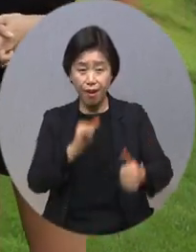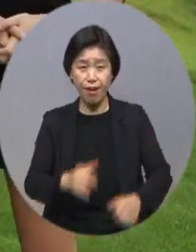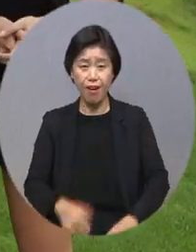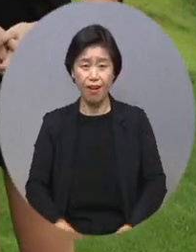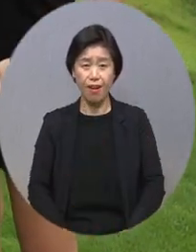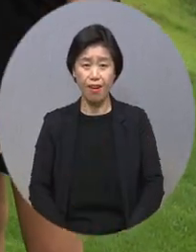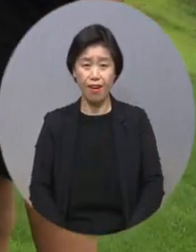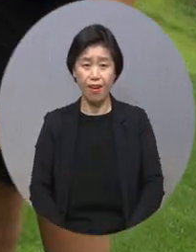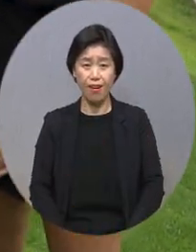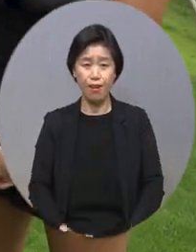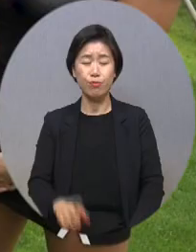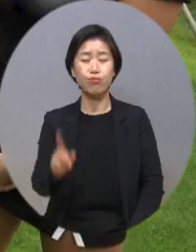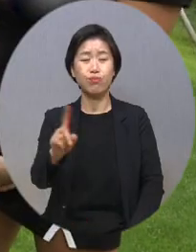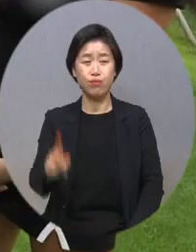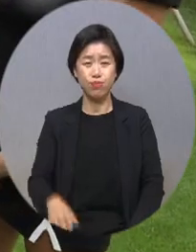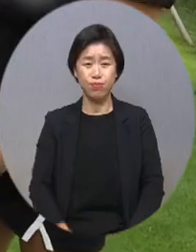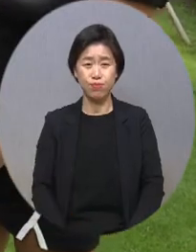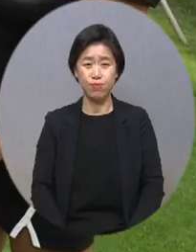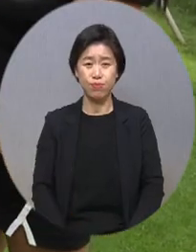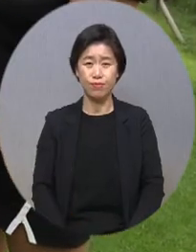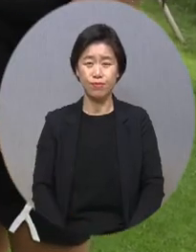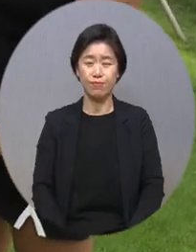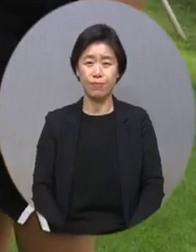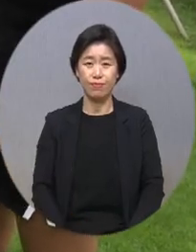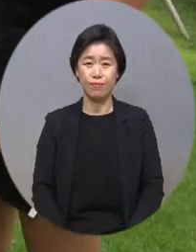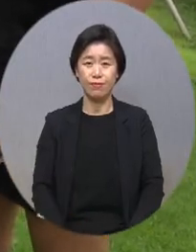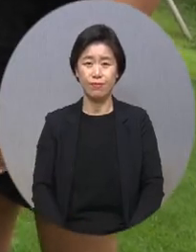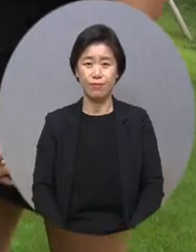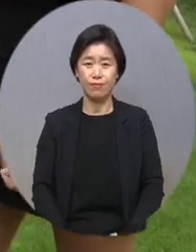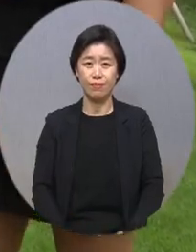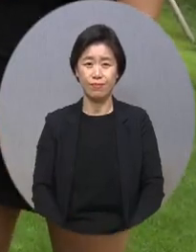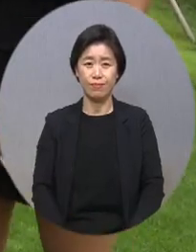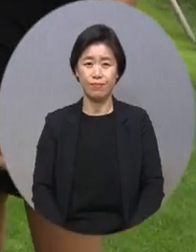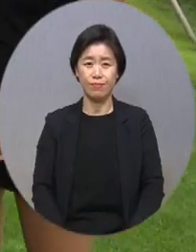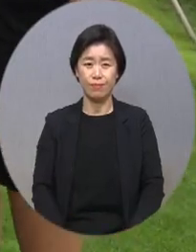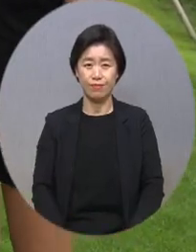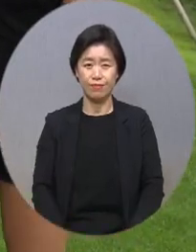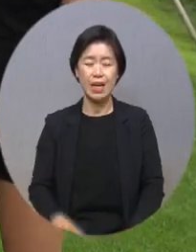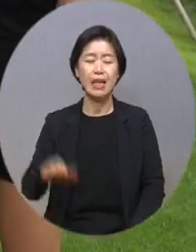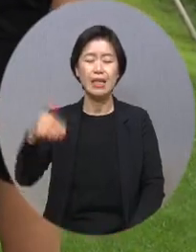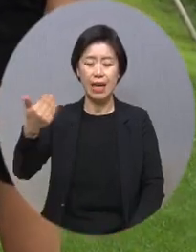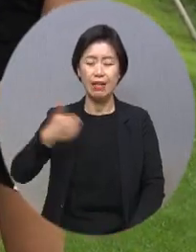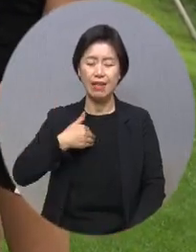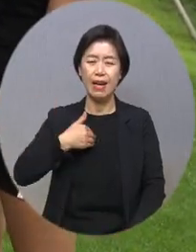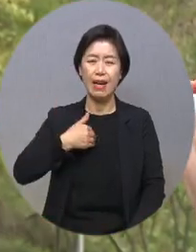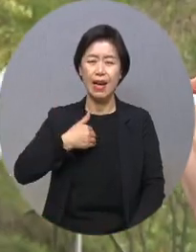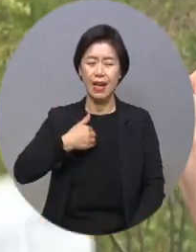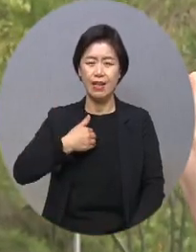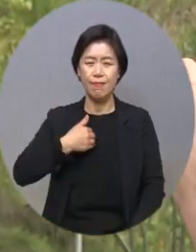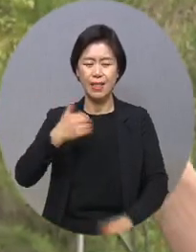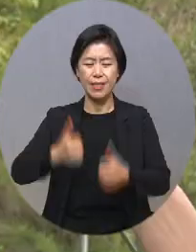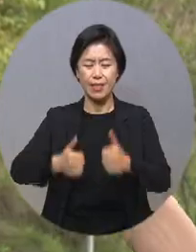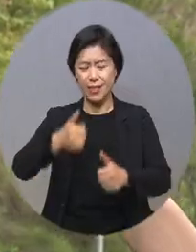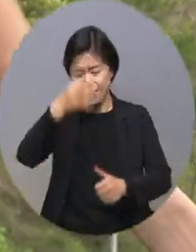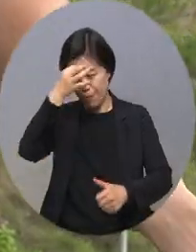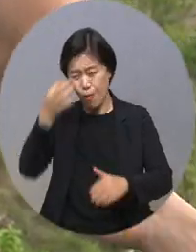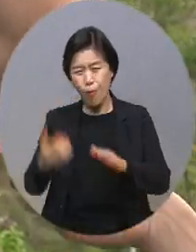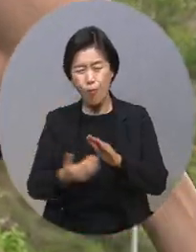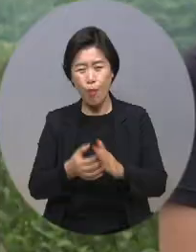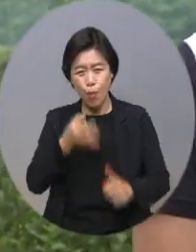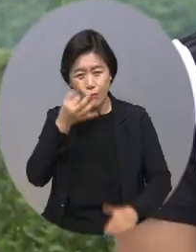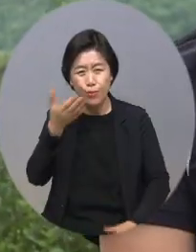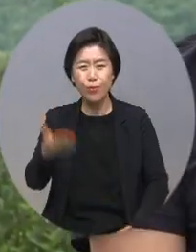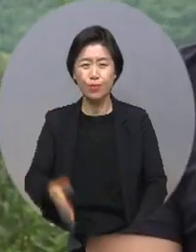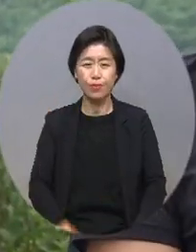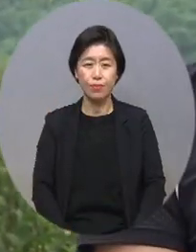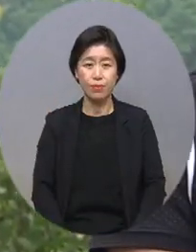친다면서. 여기 치마 좀 둘러줘야 돼. 여기서 지금 들통나는 건가요? 다음에 보여줄게. 다음에. 한 번 더 칠래? 파스리? 내가 기회를 주는 거야. 알았어 알았어.